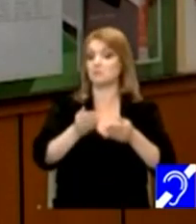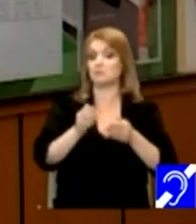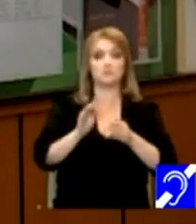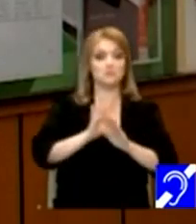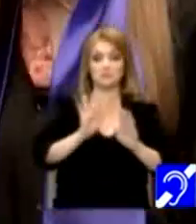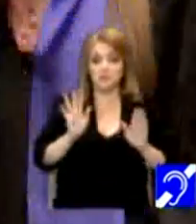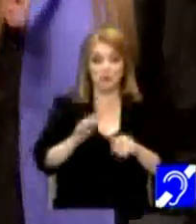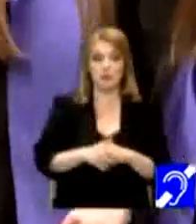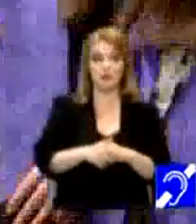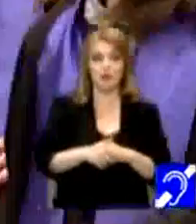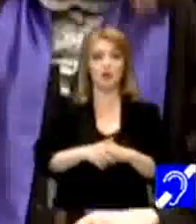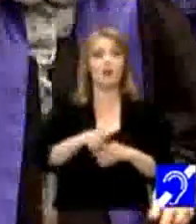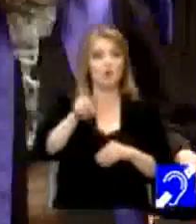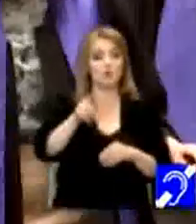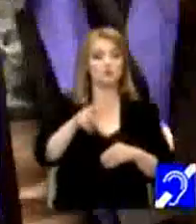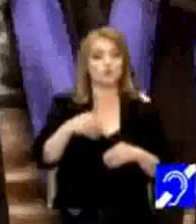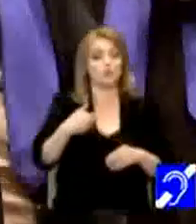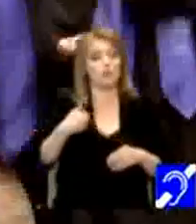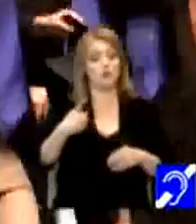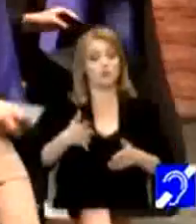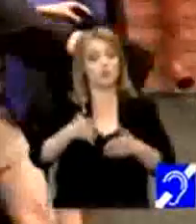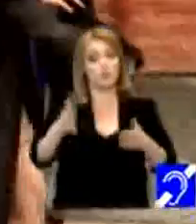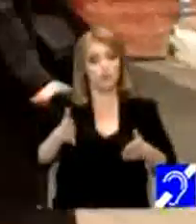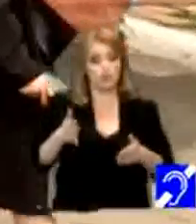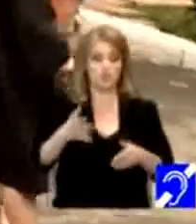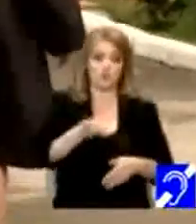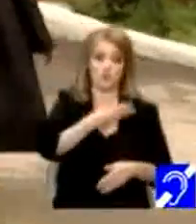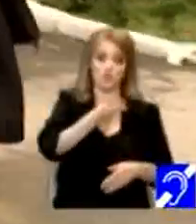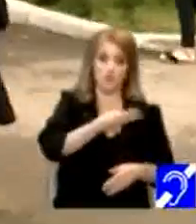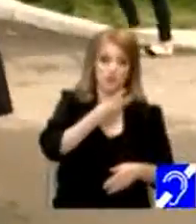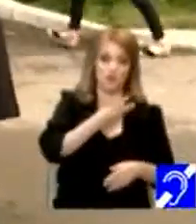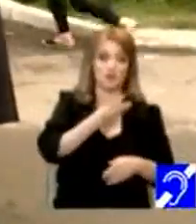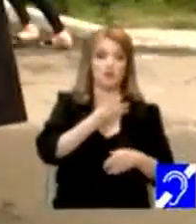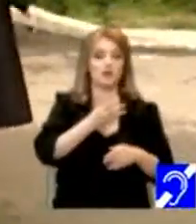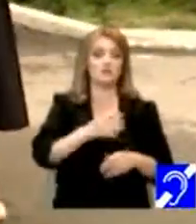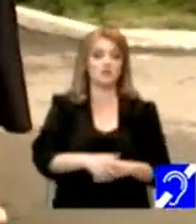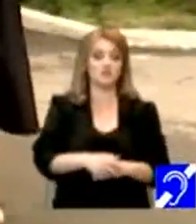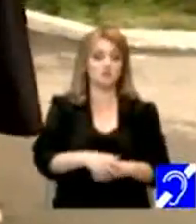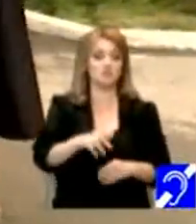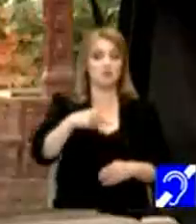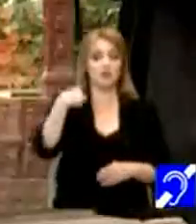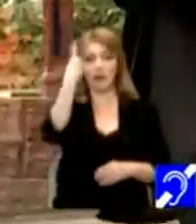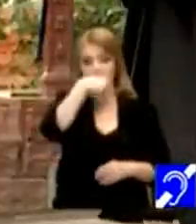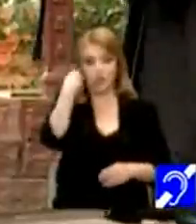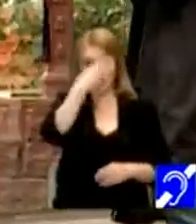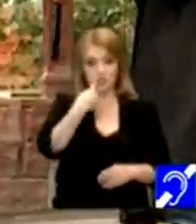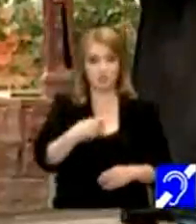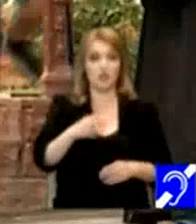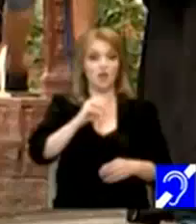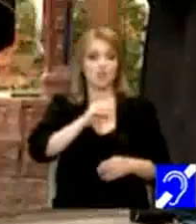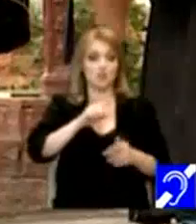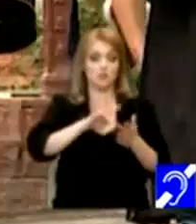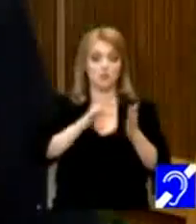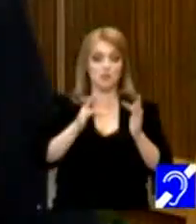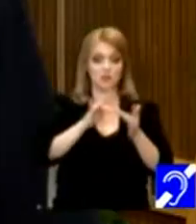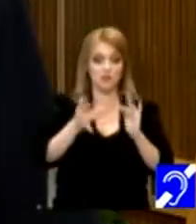Directorul instituției motivează că s-ar munci mai mult și s-ar putea face mai multe greșeli. Trei specialități rămân a fi cele mai